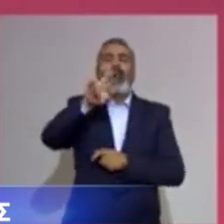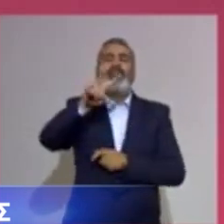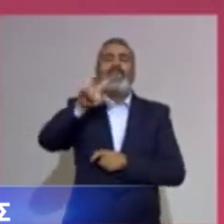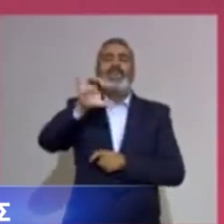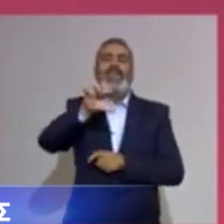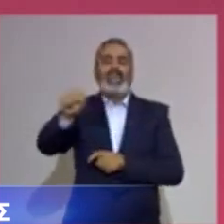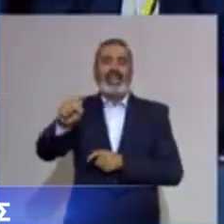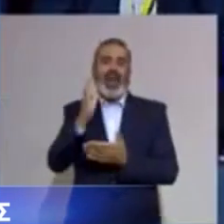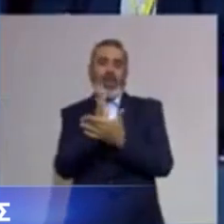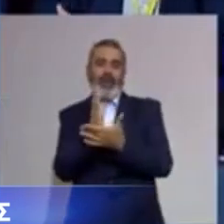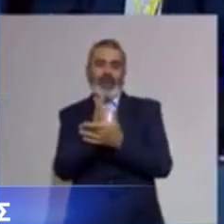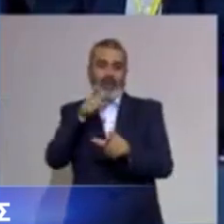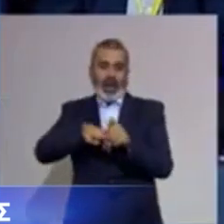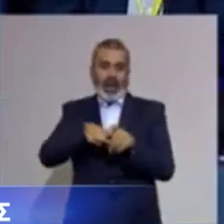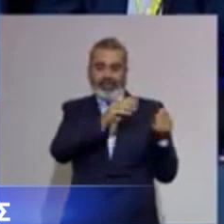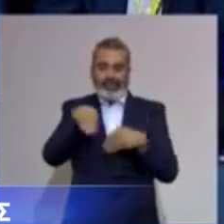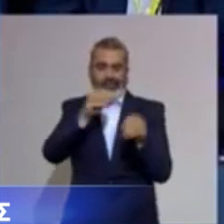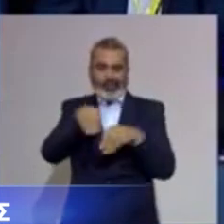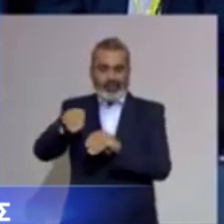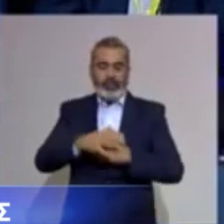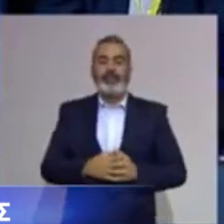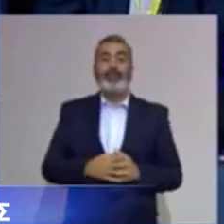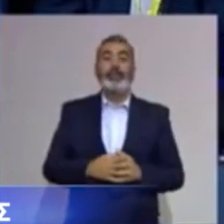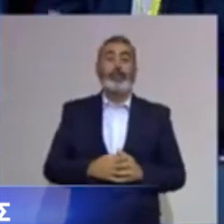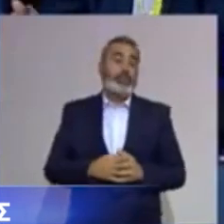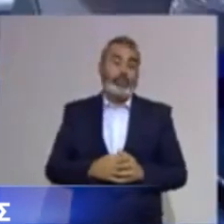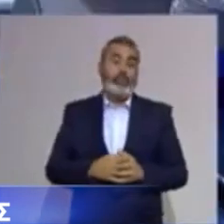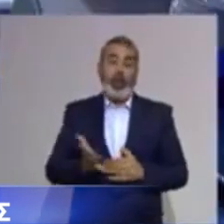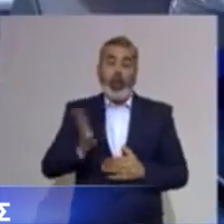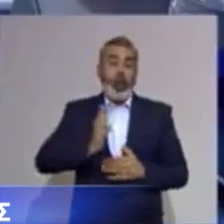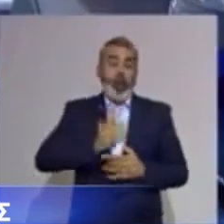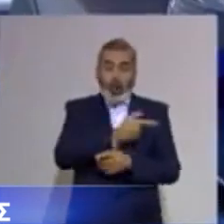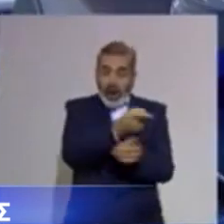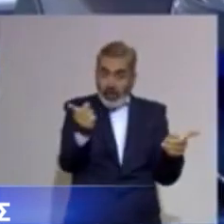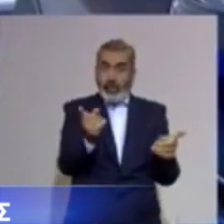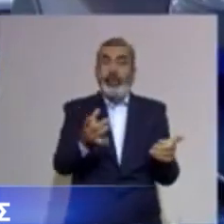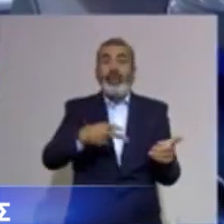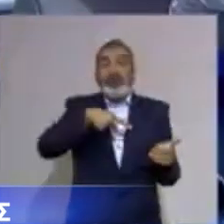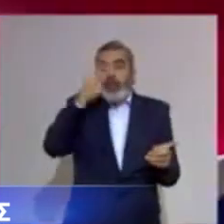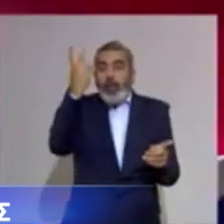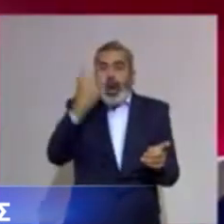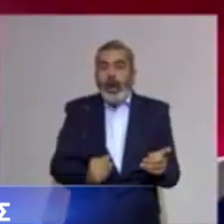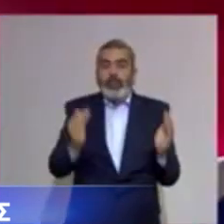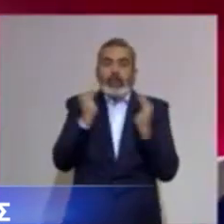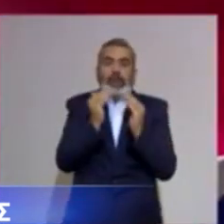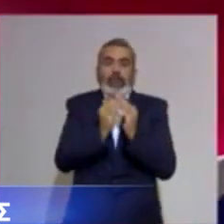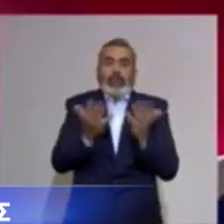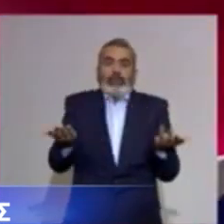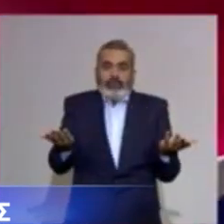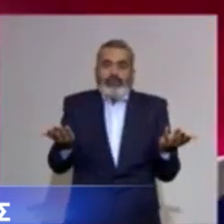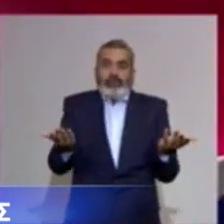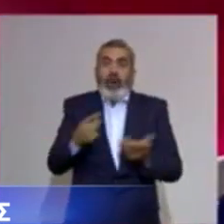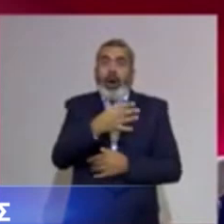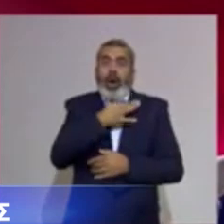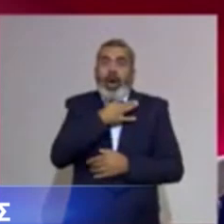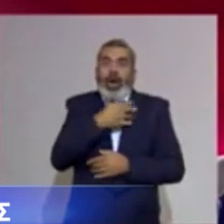Ο ελληνικός λαός δικαιούται προσιτή στέγη. Δικαιούται ένα μέλλον που δεν θα τον πνίγει το χρέος. Ο ΣΥΡΙΖΑ